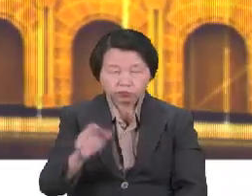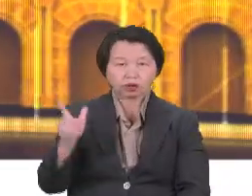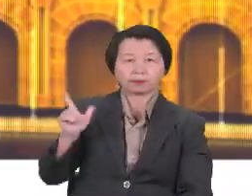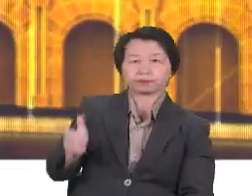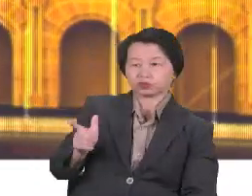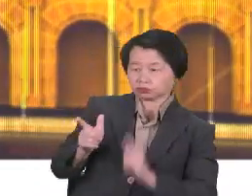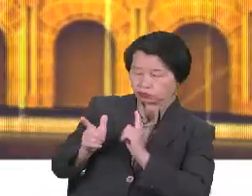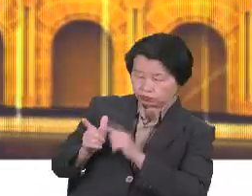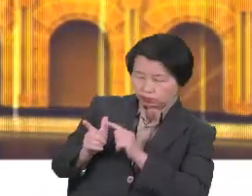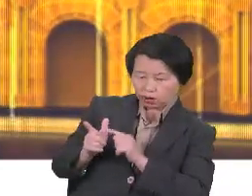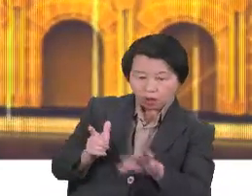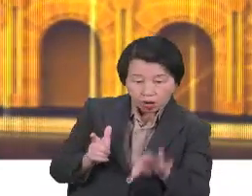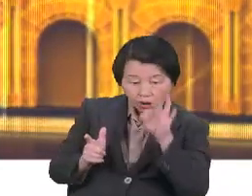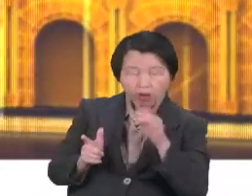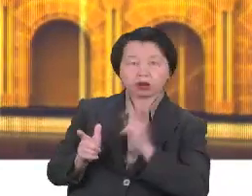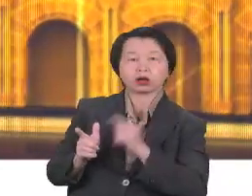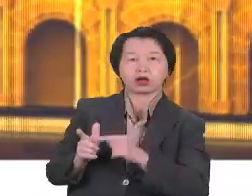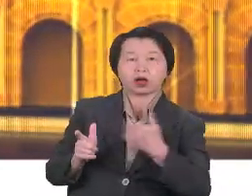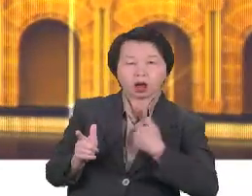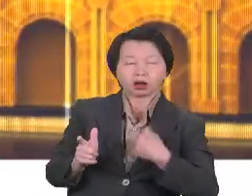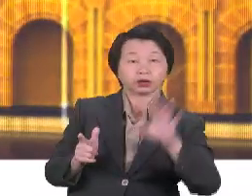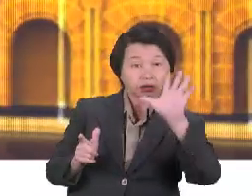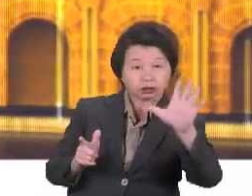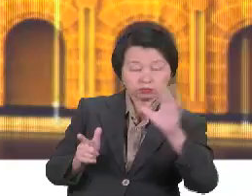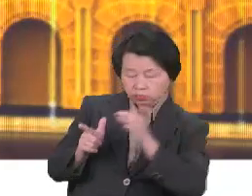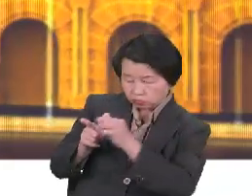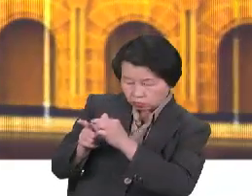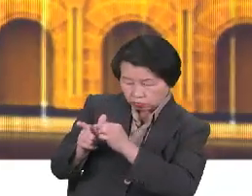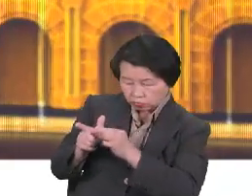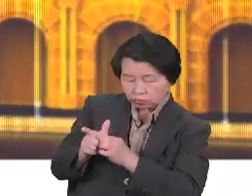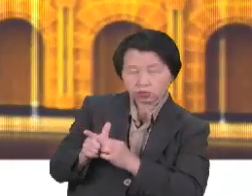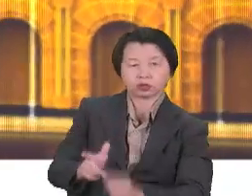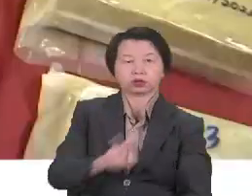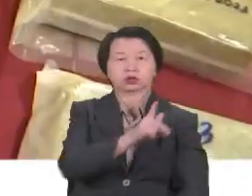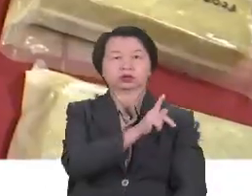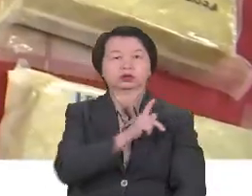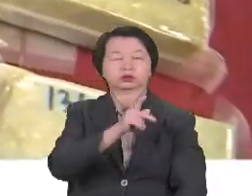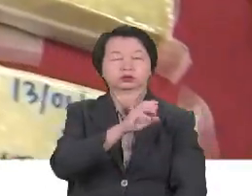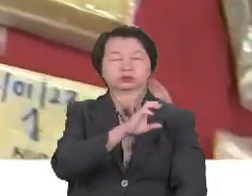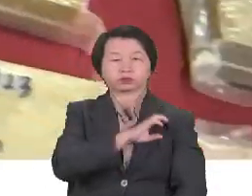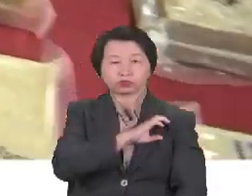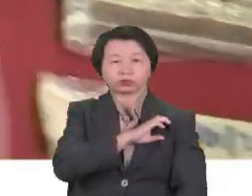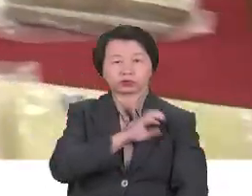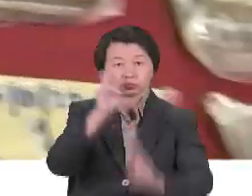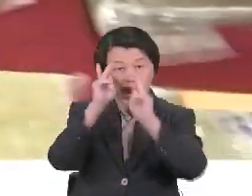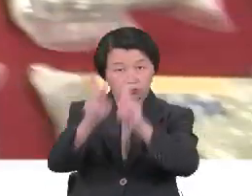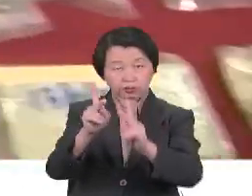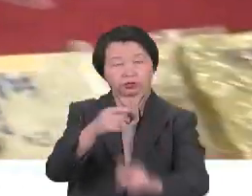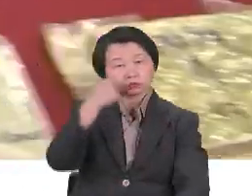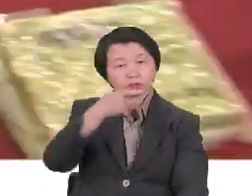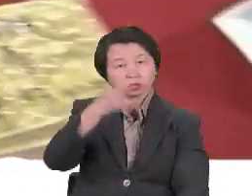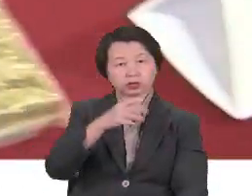jenis zoraki m906 TD mengandungi lima butir peluru ketua polis daerah Kuantan acp Wan Zahi Wan busu